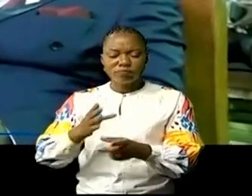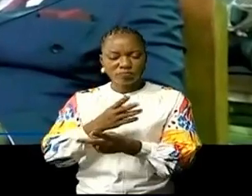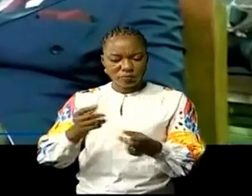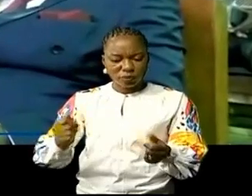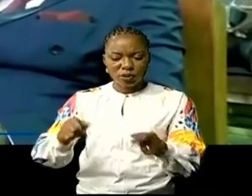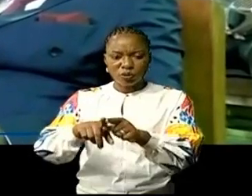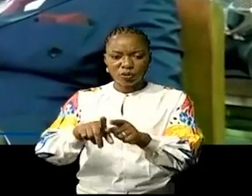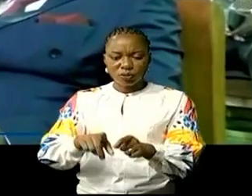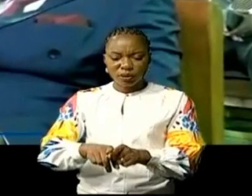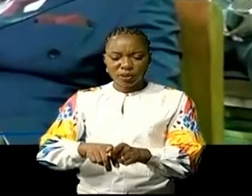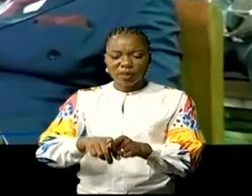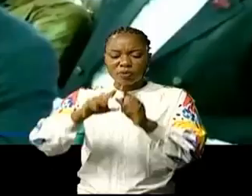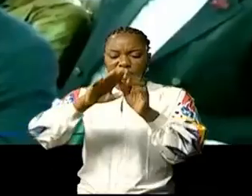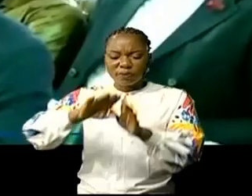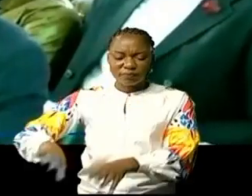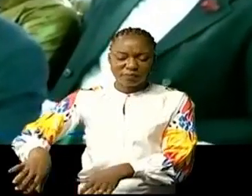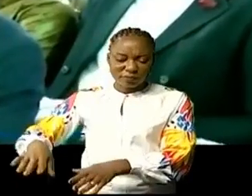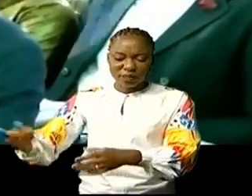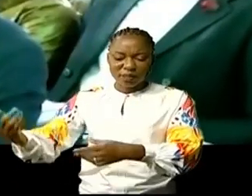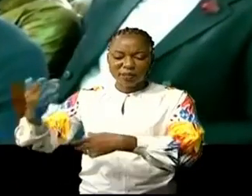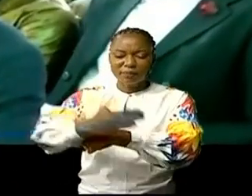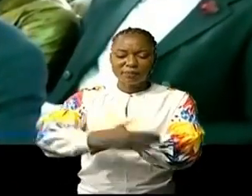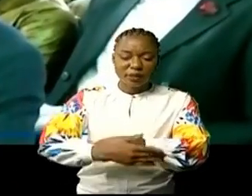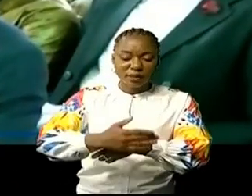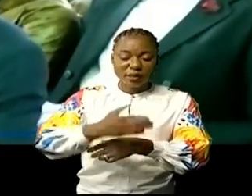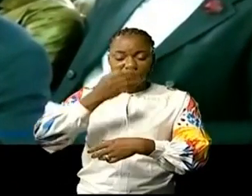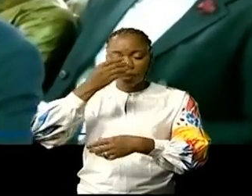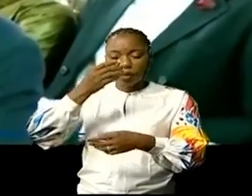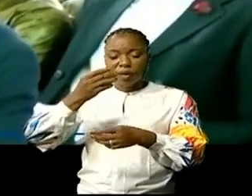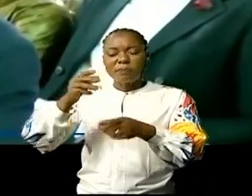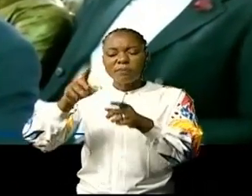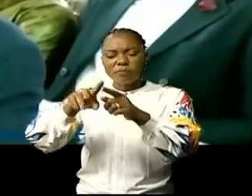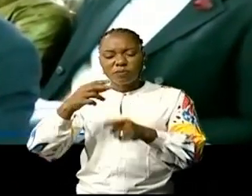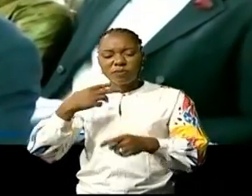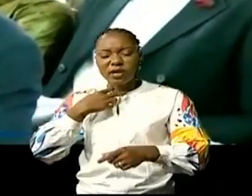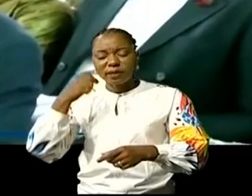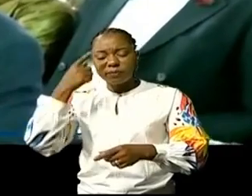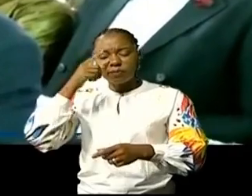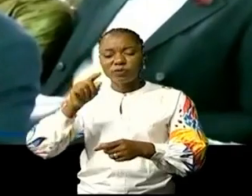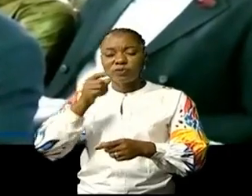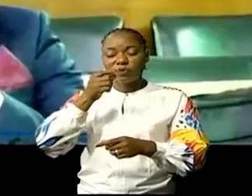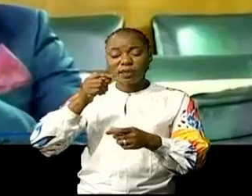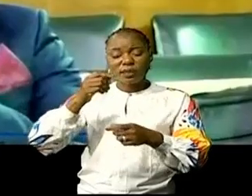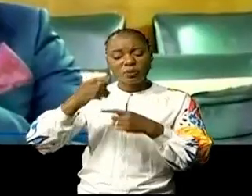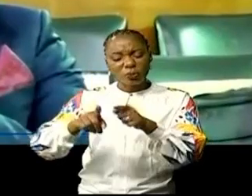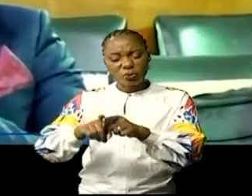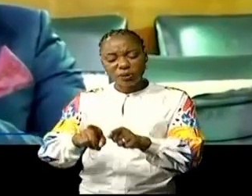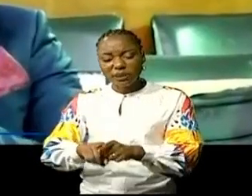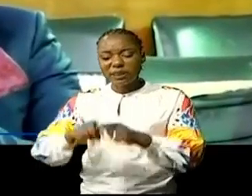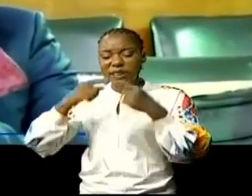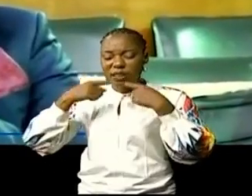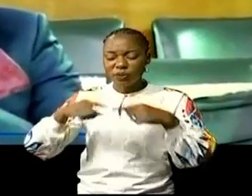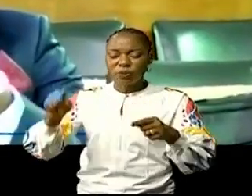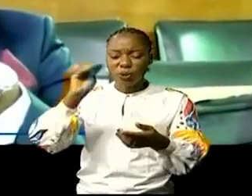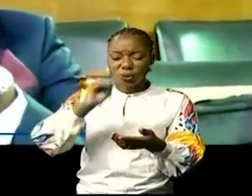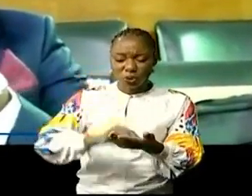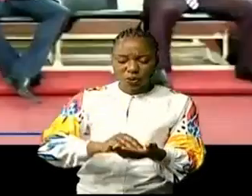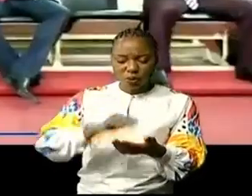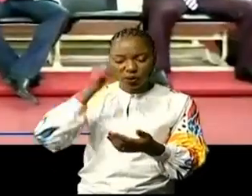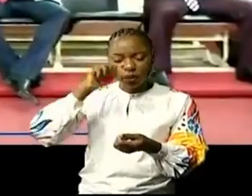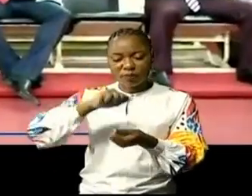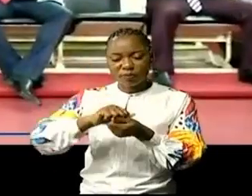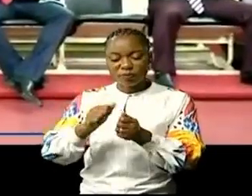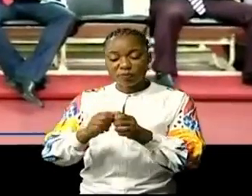l'allègement des mesures barrières qui traduit l'amélioration de l'état sanitaire du pays. Louis Kamoni Tombou a aussi annoncer la particularité de cette session